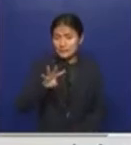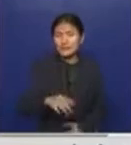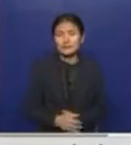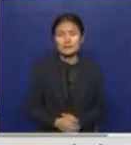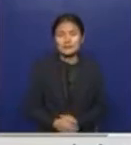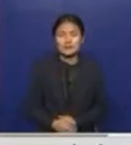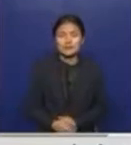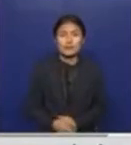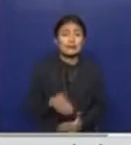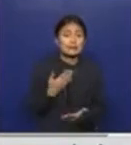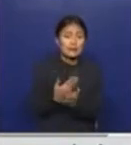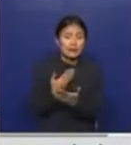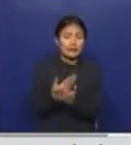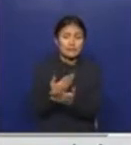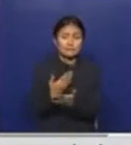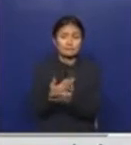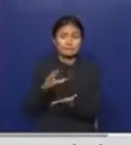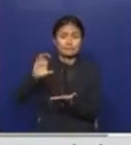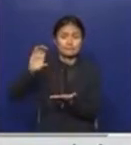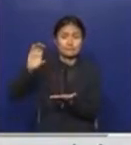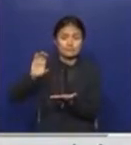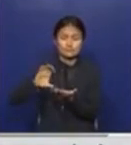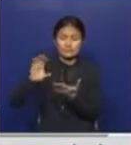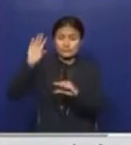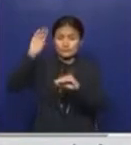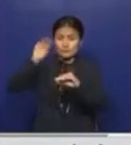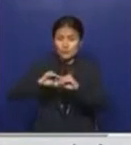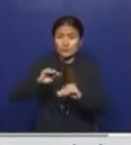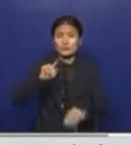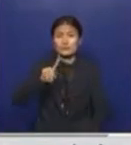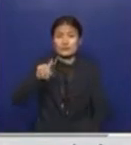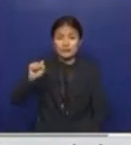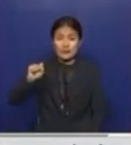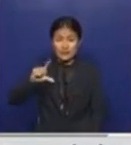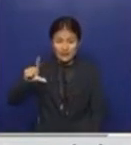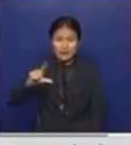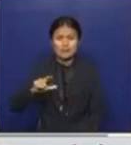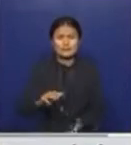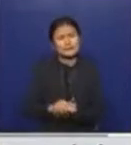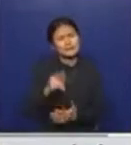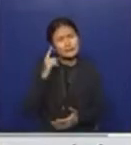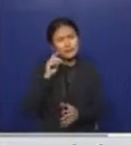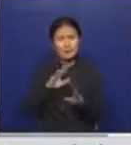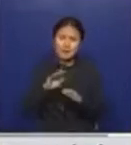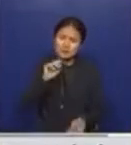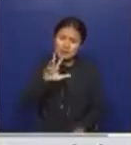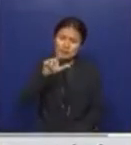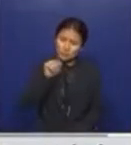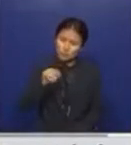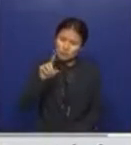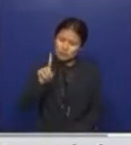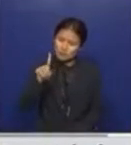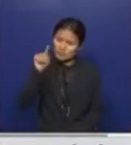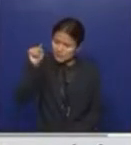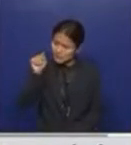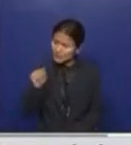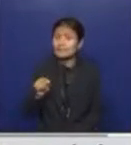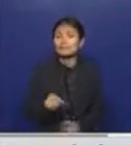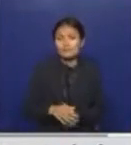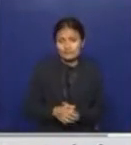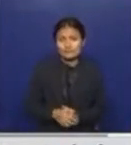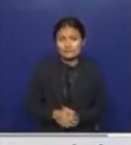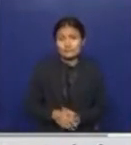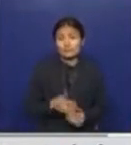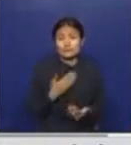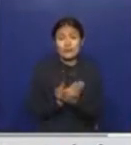งมีกรอบงบประมาณเพิ่มขึ้นสูงถึง100,000 ล้านบาทหรือคิดเป็น 3.1% นะคะท่านประธานคะการจั